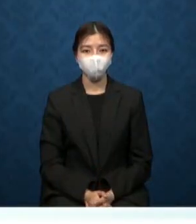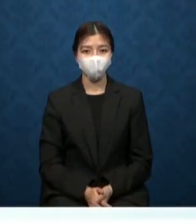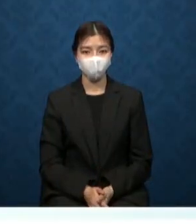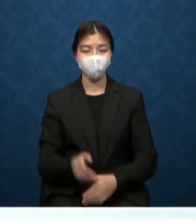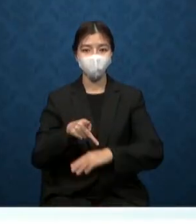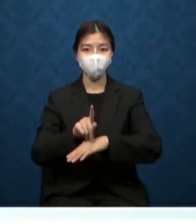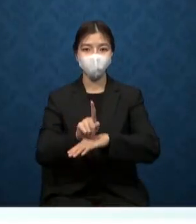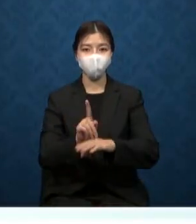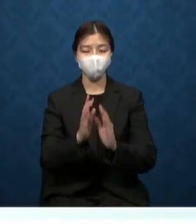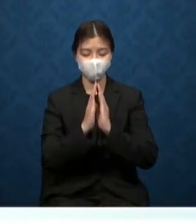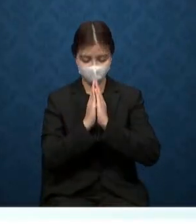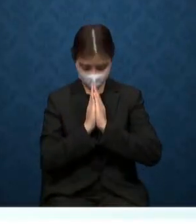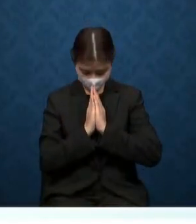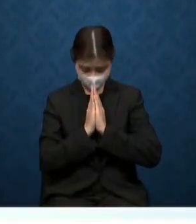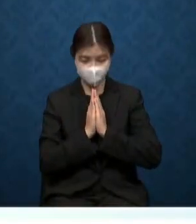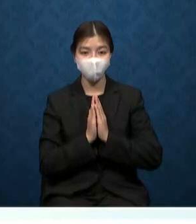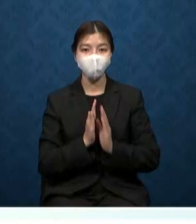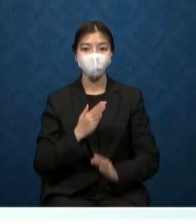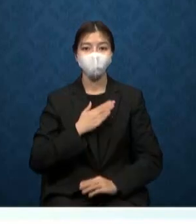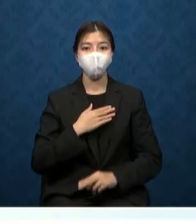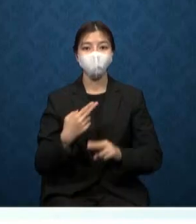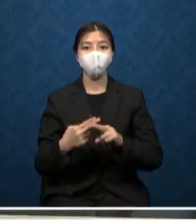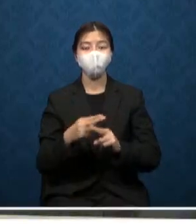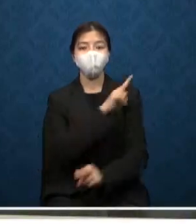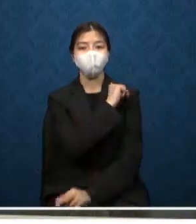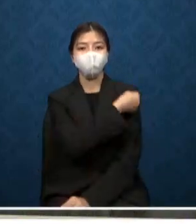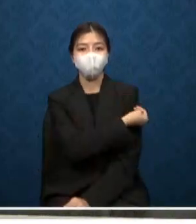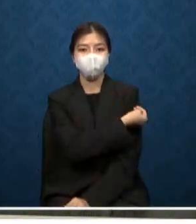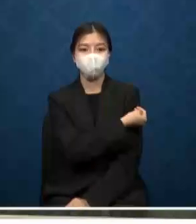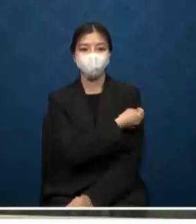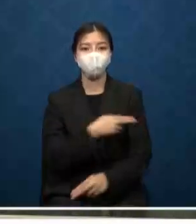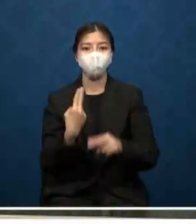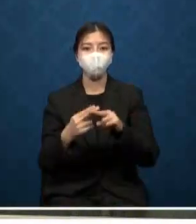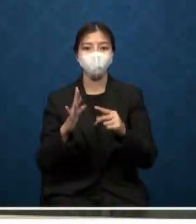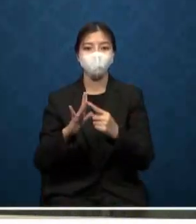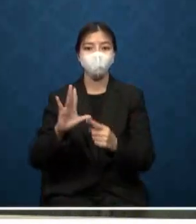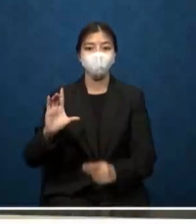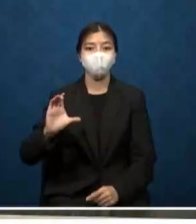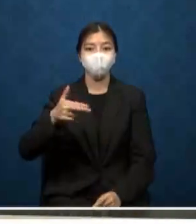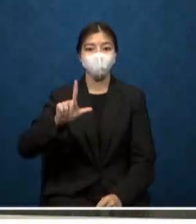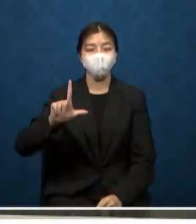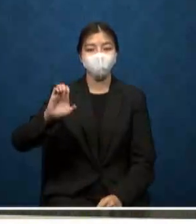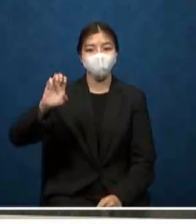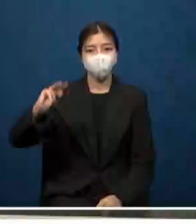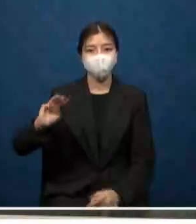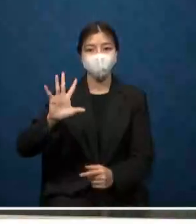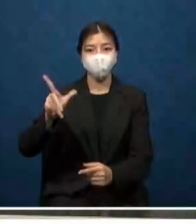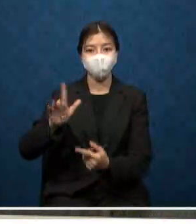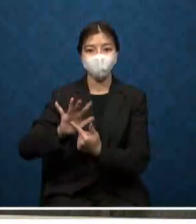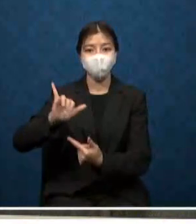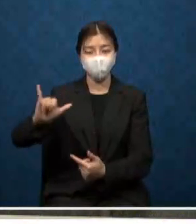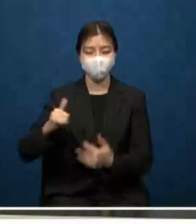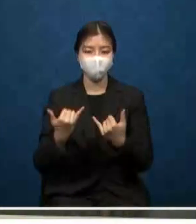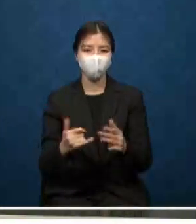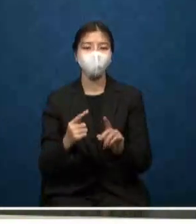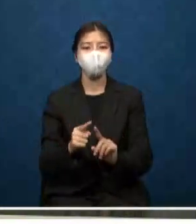กราบเรียนท่านประธานที่เคารพกับผมนายแพทย์เฉลิมชัยบุญญาลิพันธ์สมาชิกวุฒิสภาประการแรกก็ต้อง